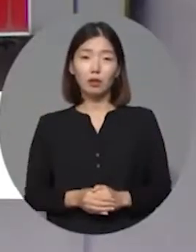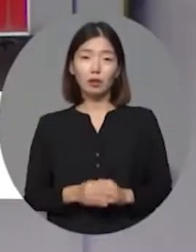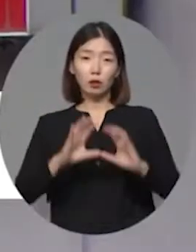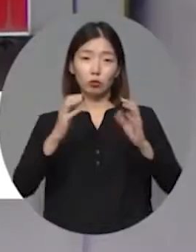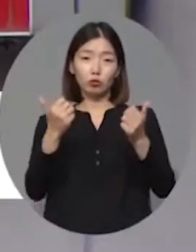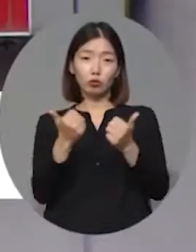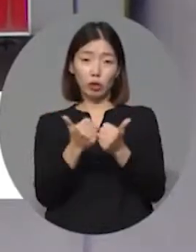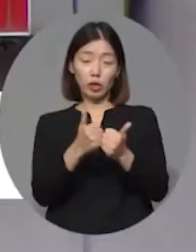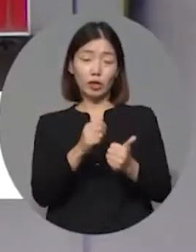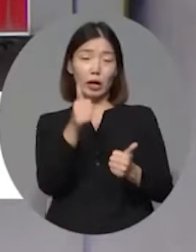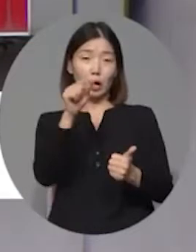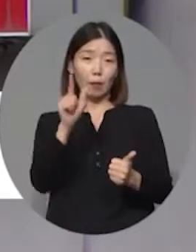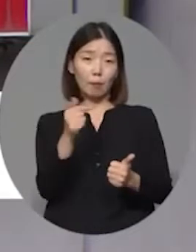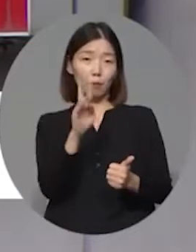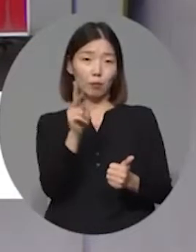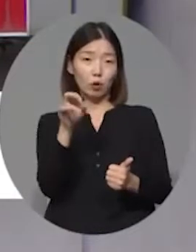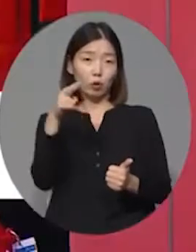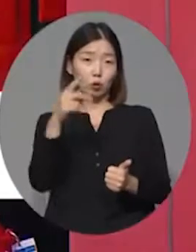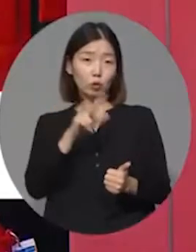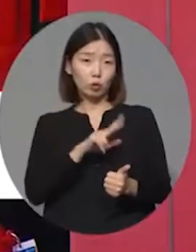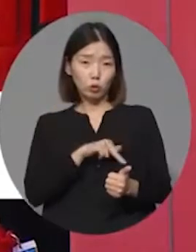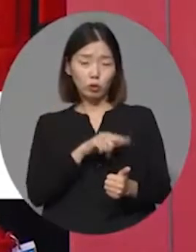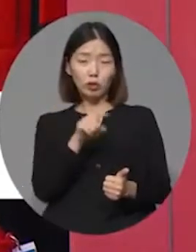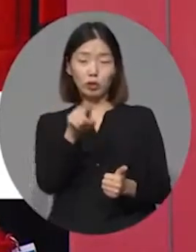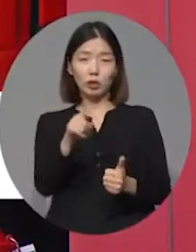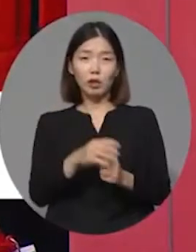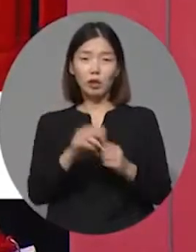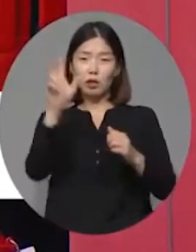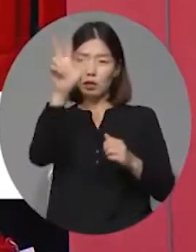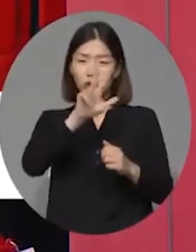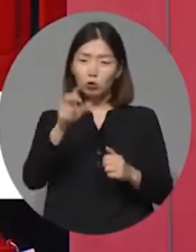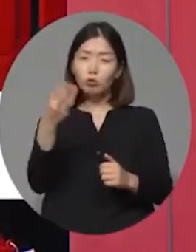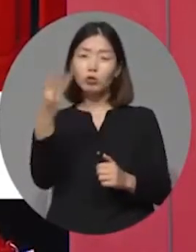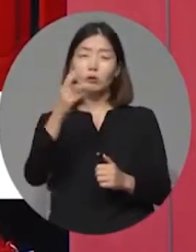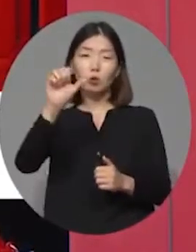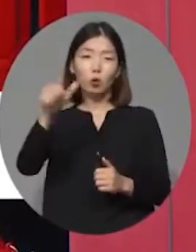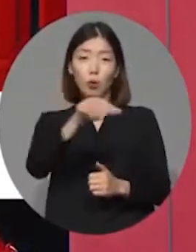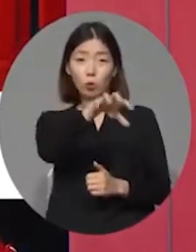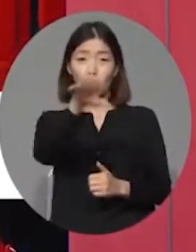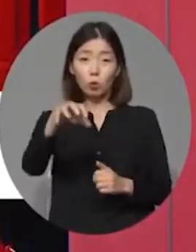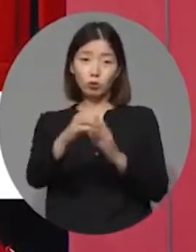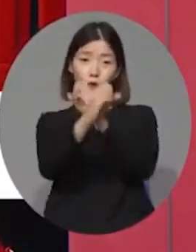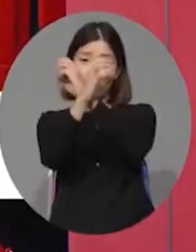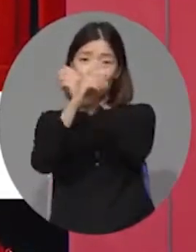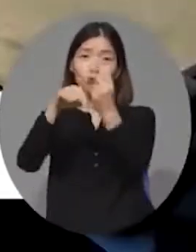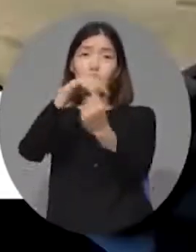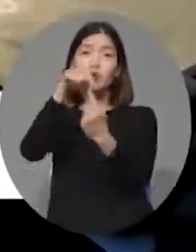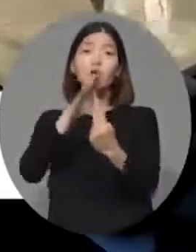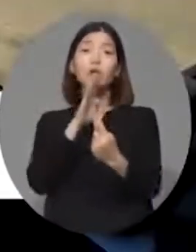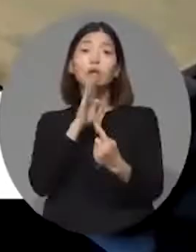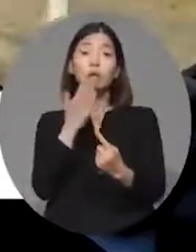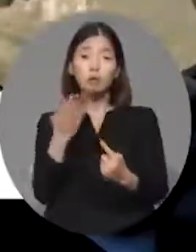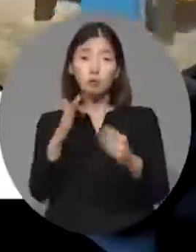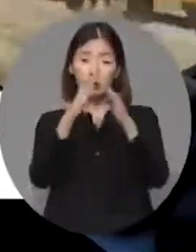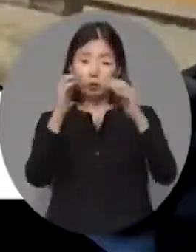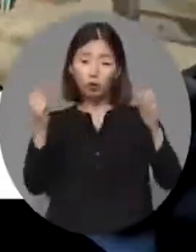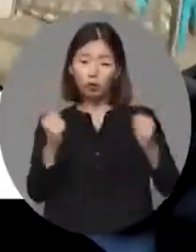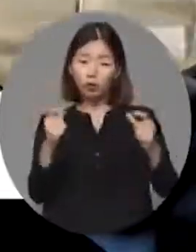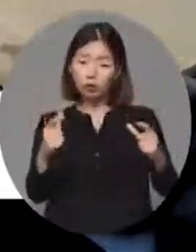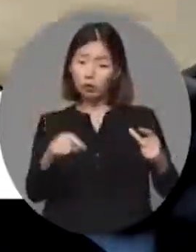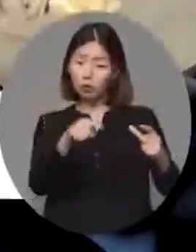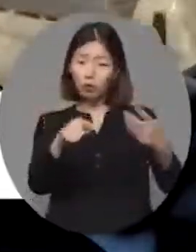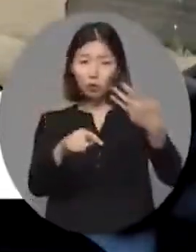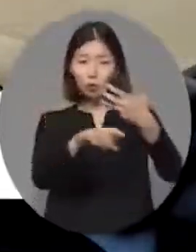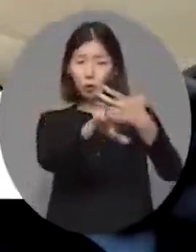국회의 한병도 우연은 긴급 차량 우선 신호 시스템이 전국 3509 3 설치돼 운영 중이지만 전력도 를 포함한